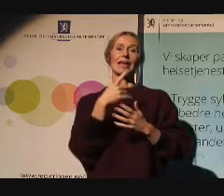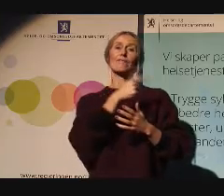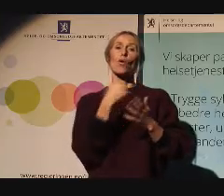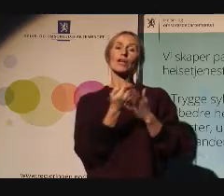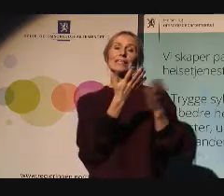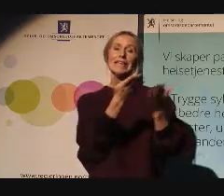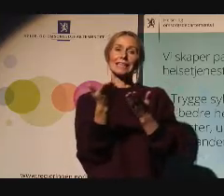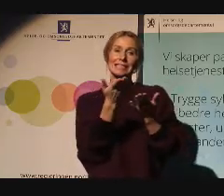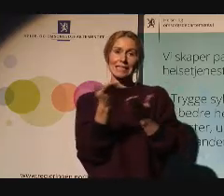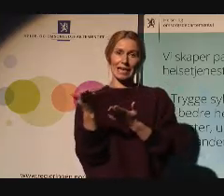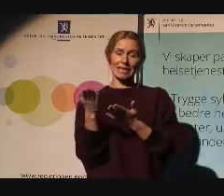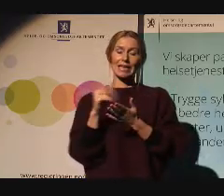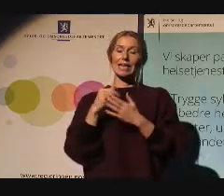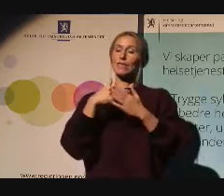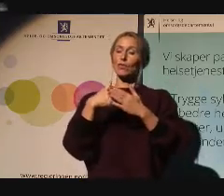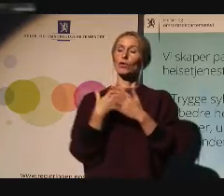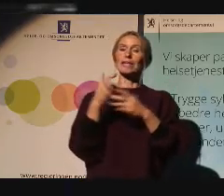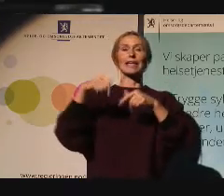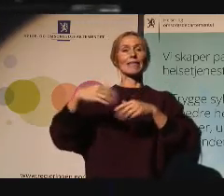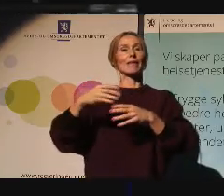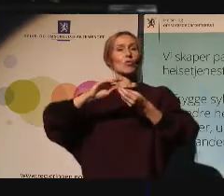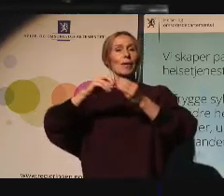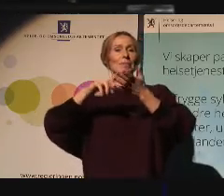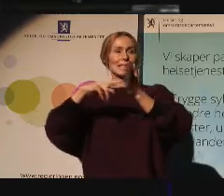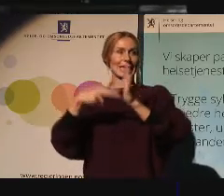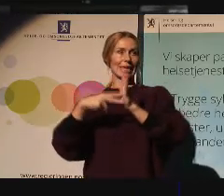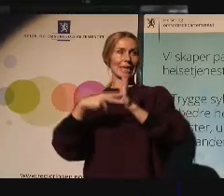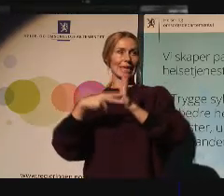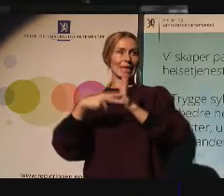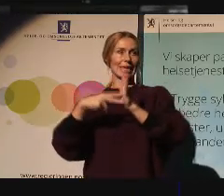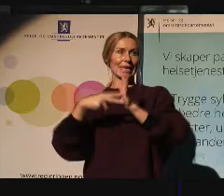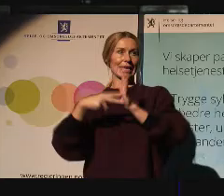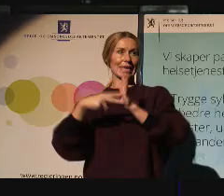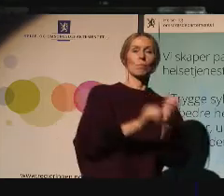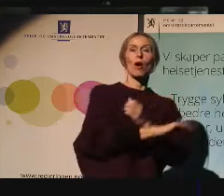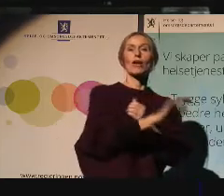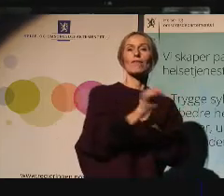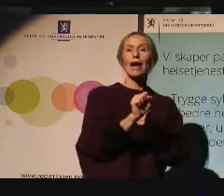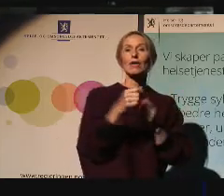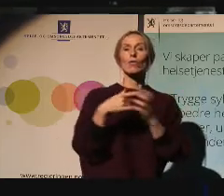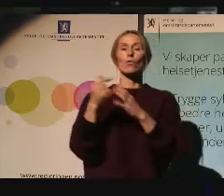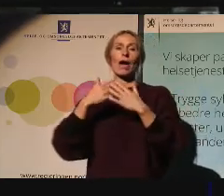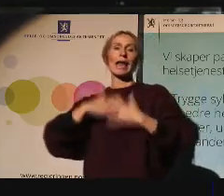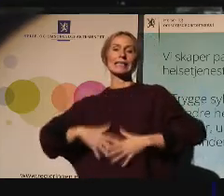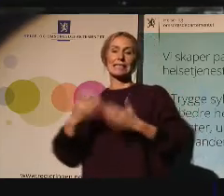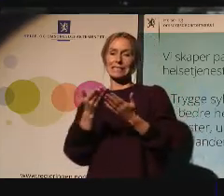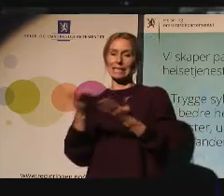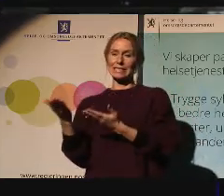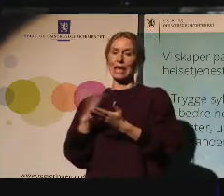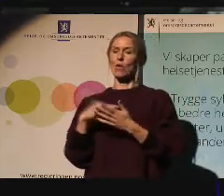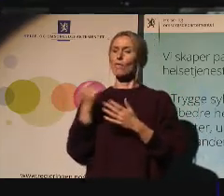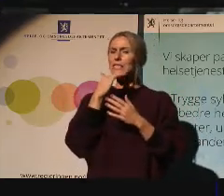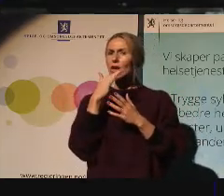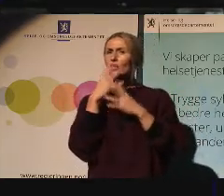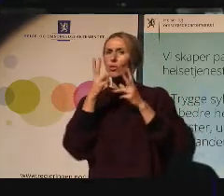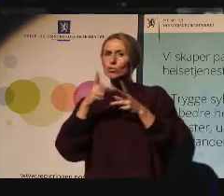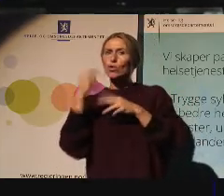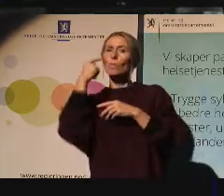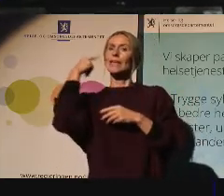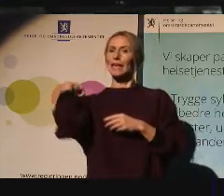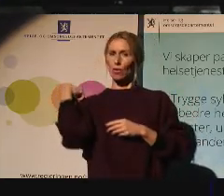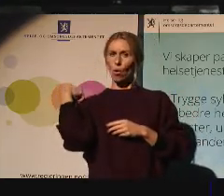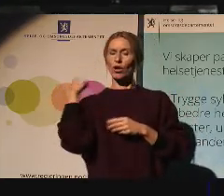tjenester i forhold til denne problemstillingen, mellom barnevern og helsetjeneste. Og vi var jo inne på det i går også,